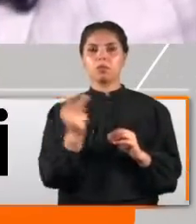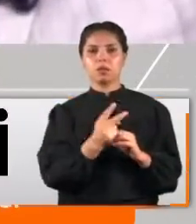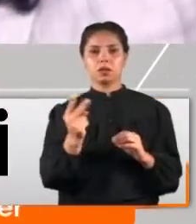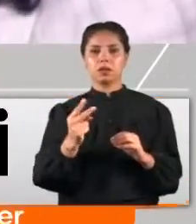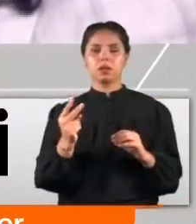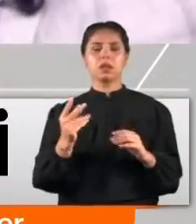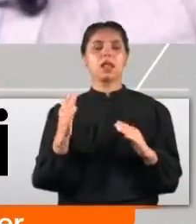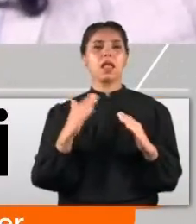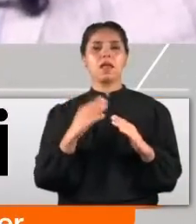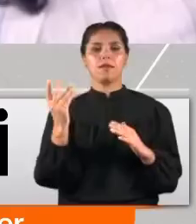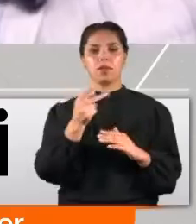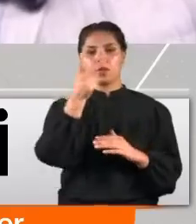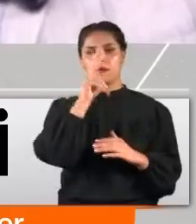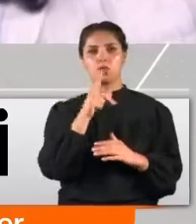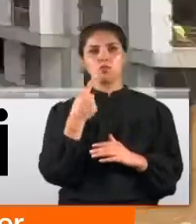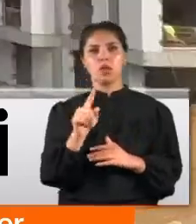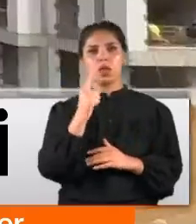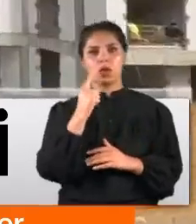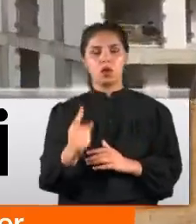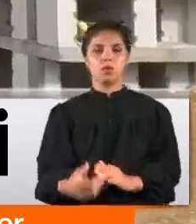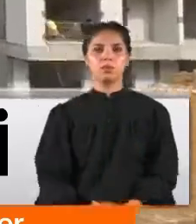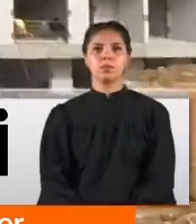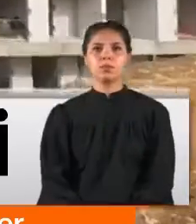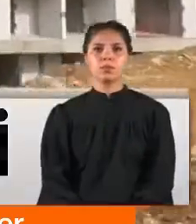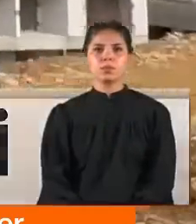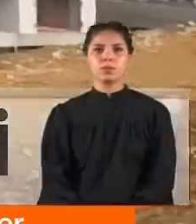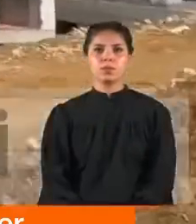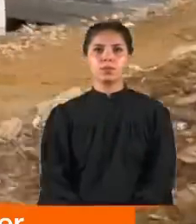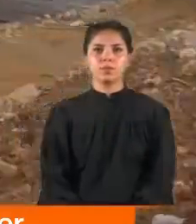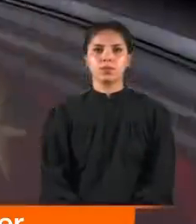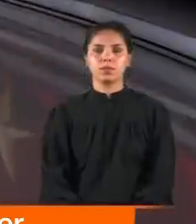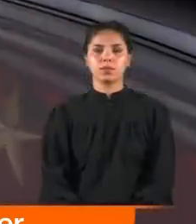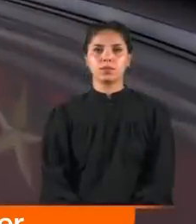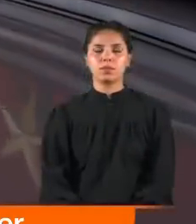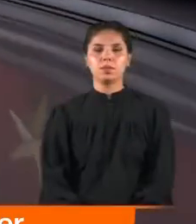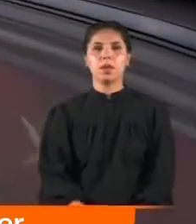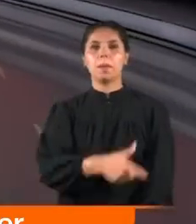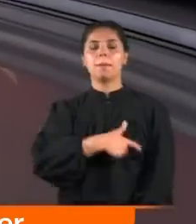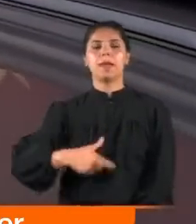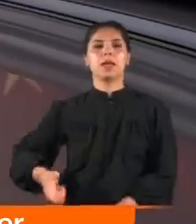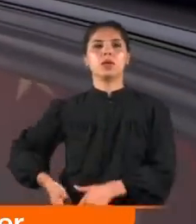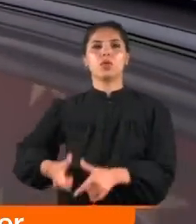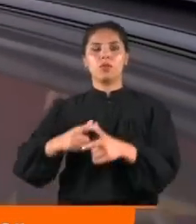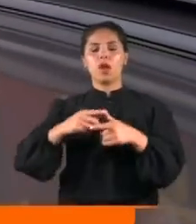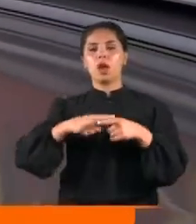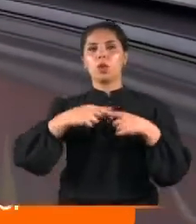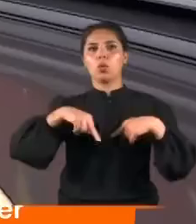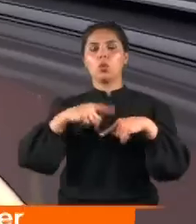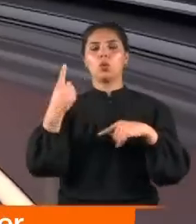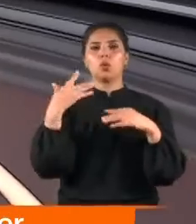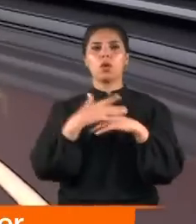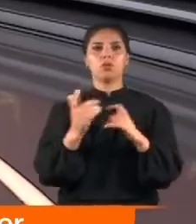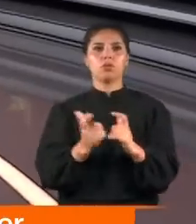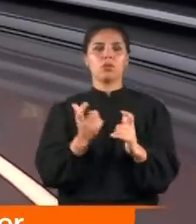daire sayısı da 200 bin civarında ediyor. Milli Güvenlik Kurulu'nun dün akşamki